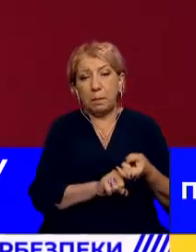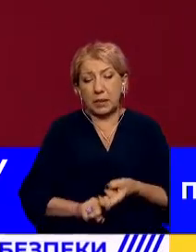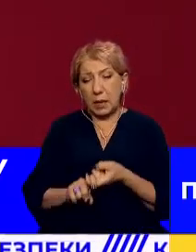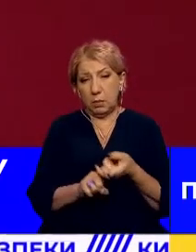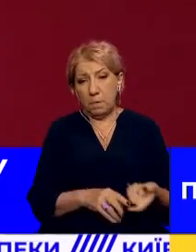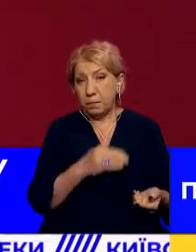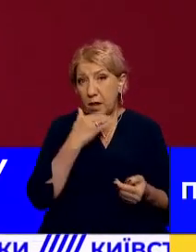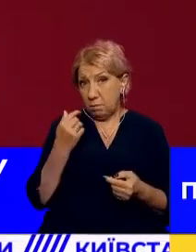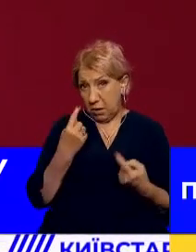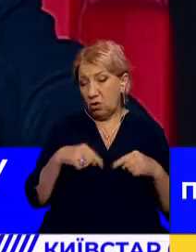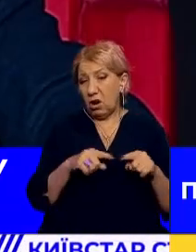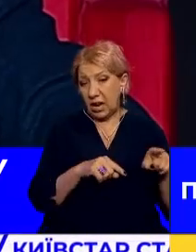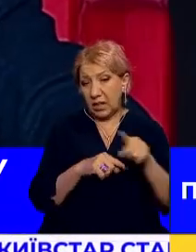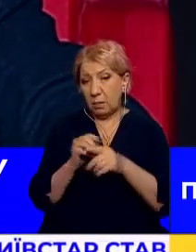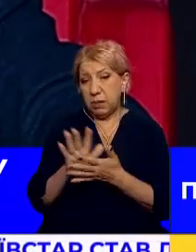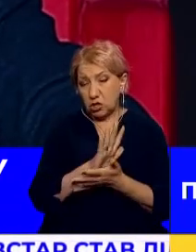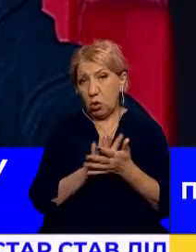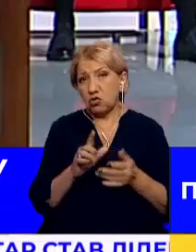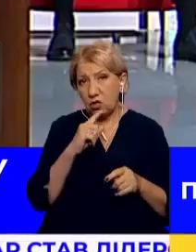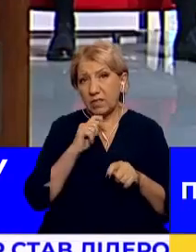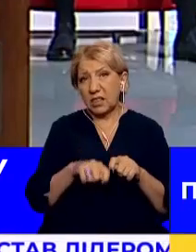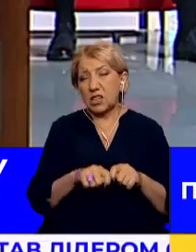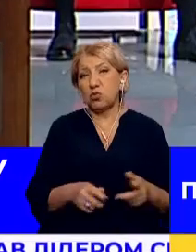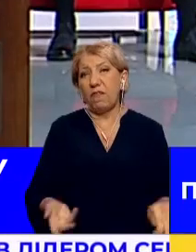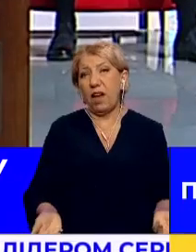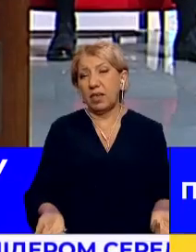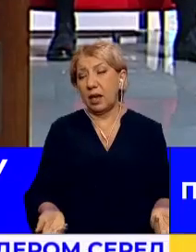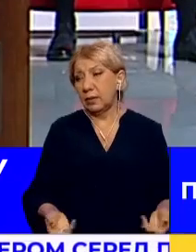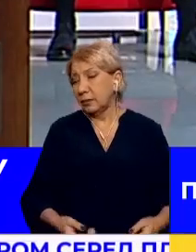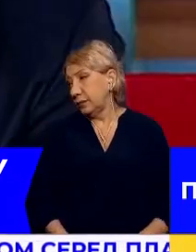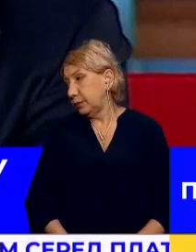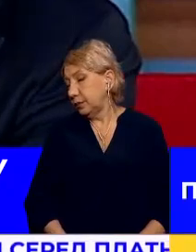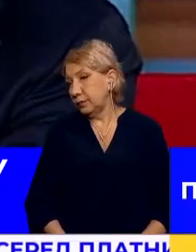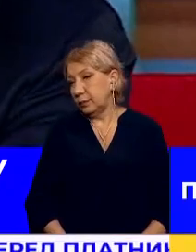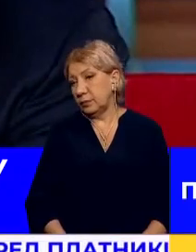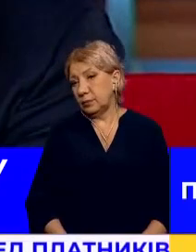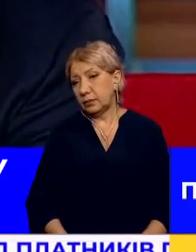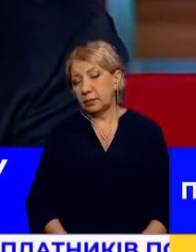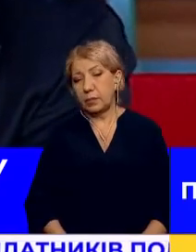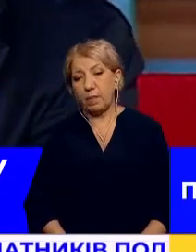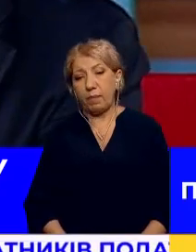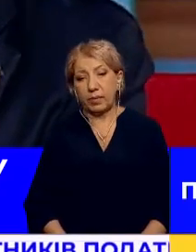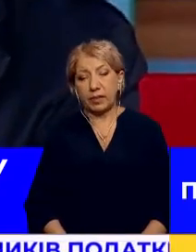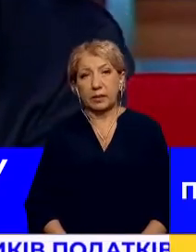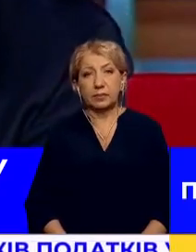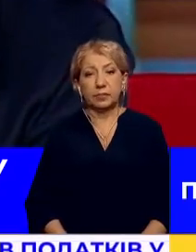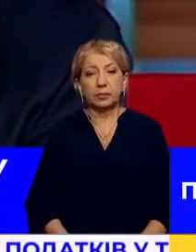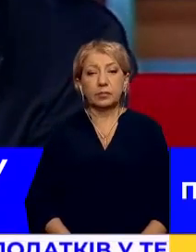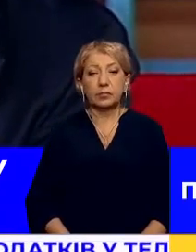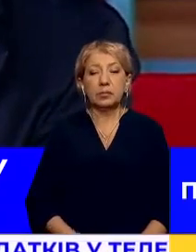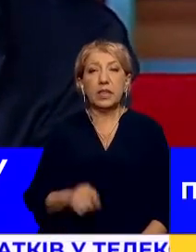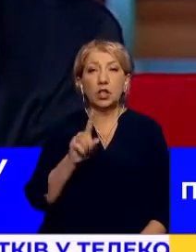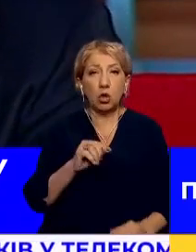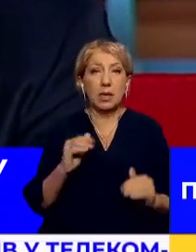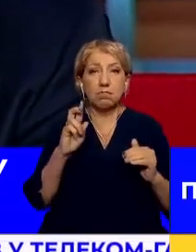багатьох країнах безкоштовно. Безплатне, безкоштовне за рахунок бюджету тестування, вакцинування, і тоді ми